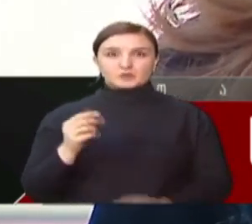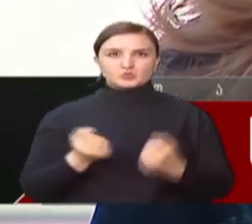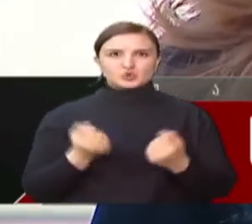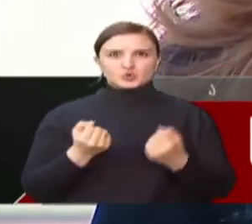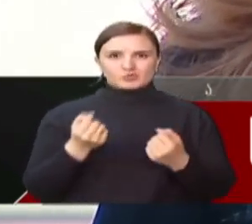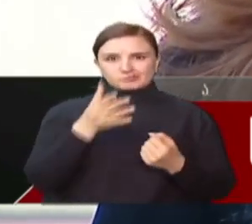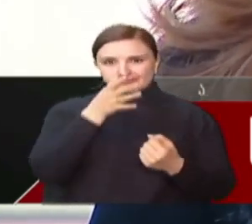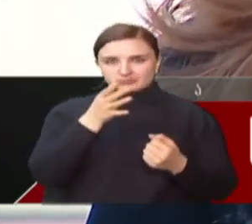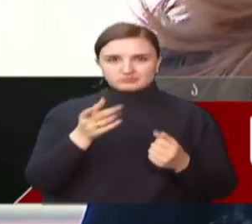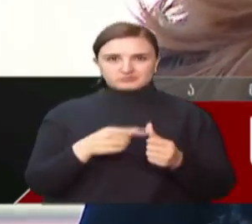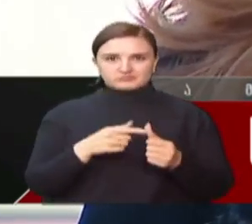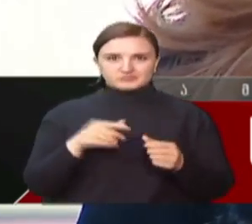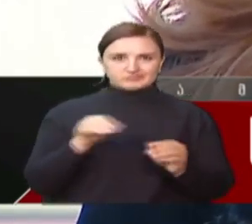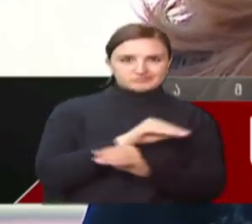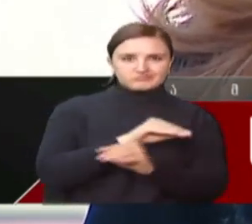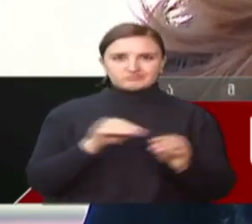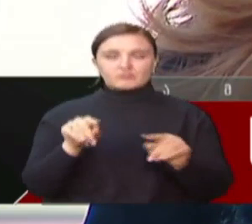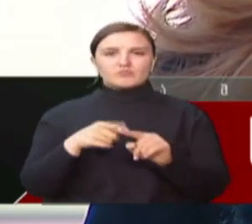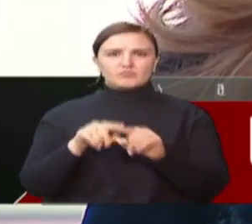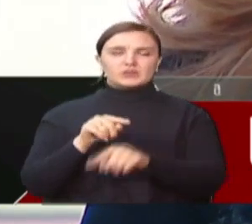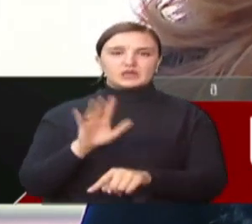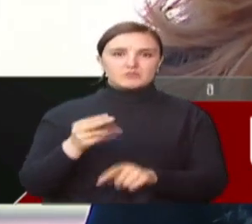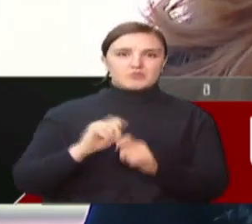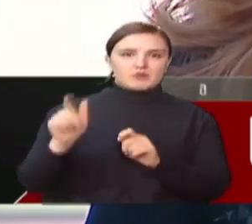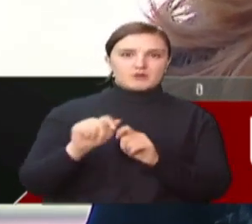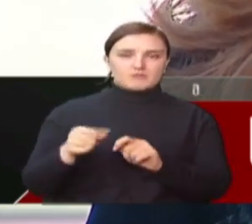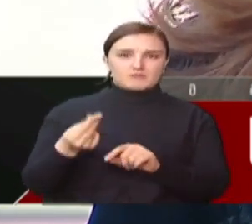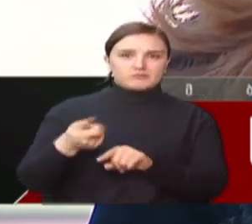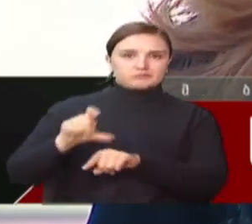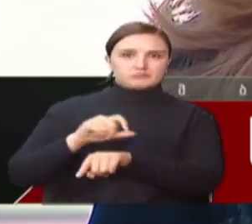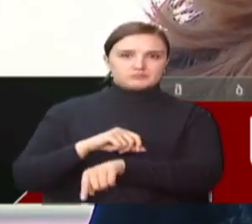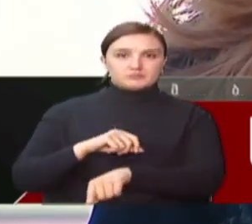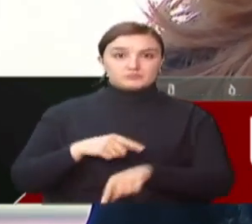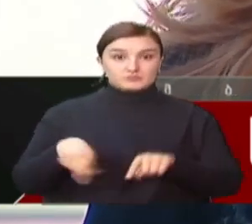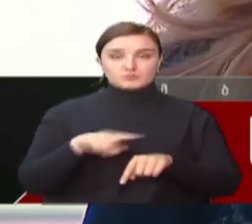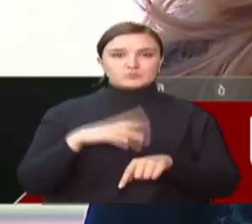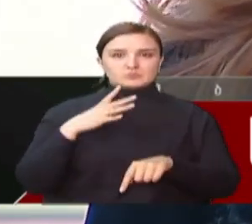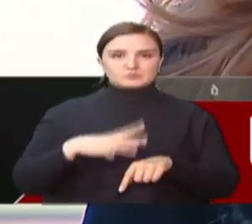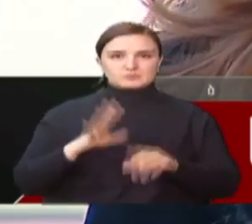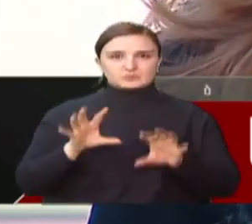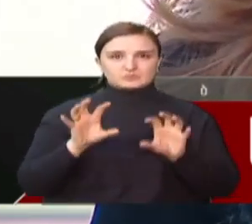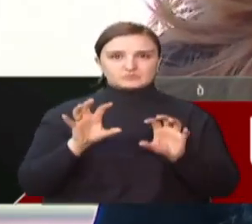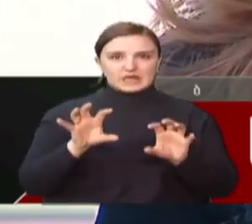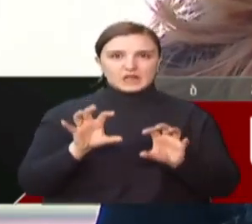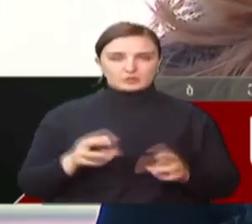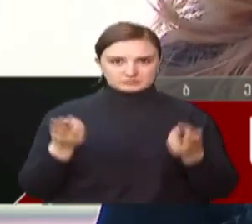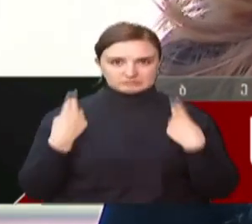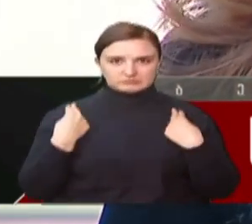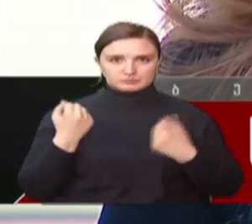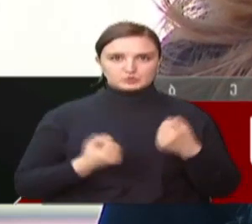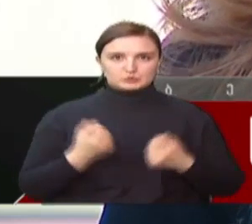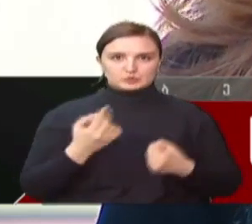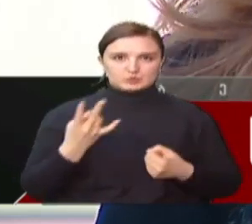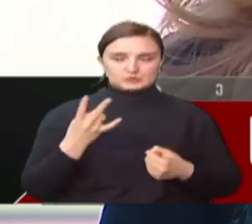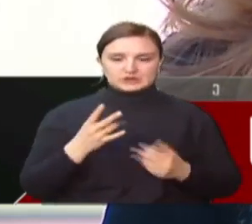მძღოლის. Ამიტომ ესეც სტიმულირებას უკეთებს მძღოლებს, რომ კანონმორჩილები იყვნენ და ეს რიგი